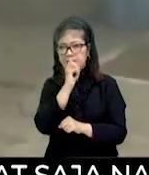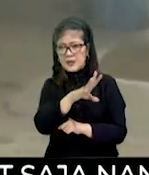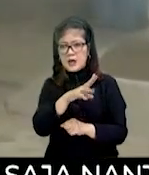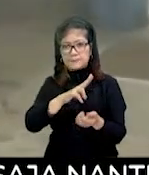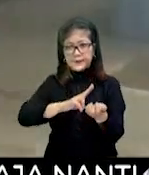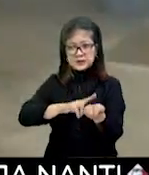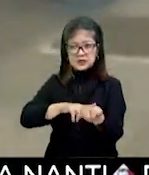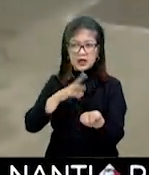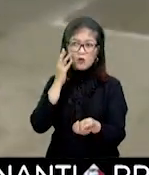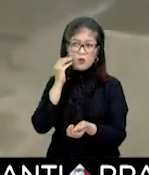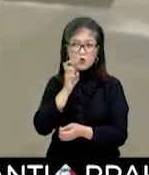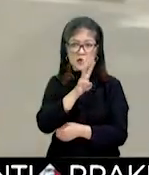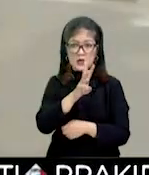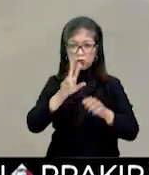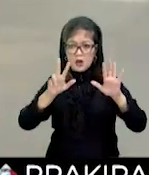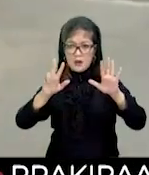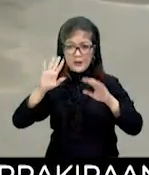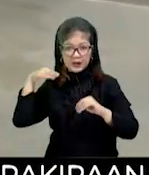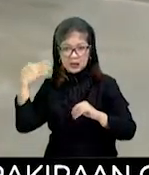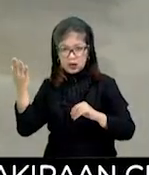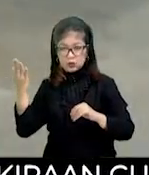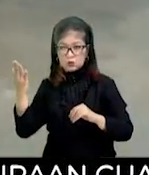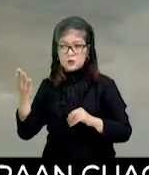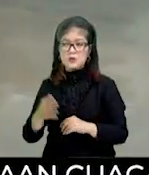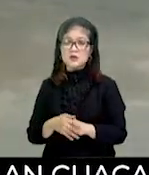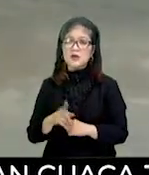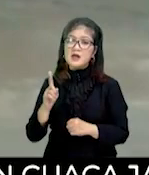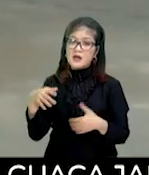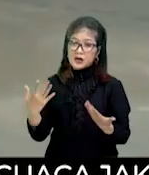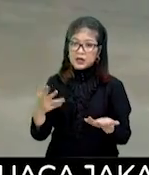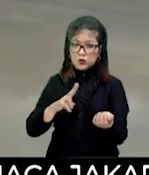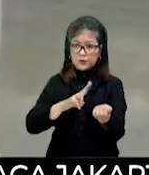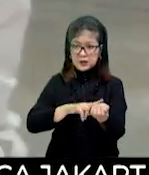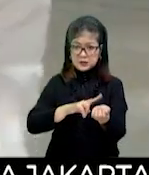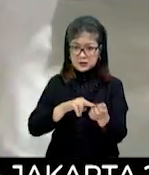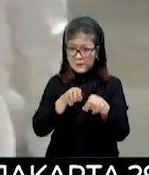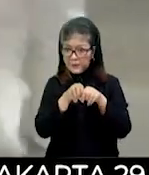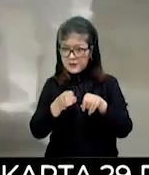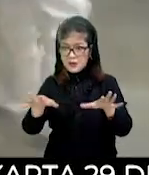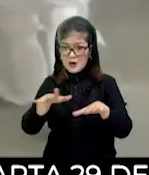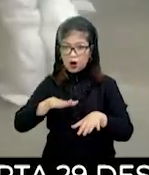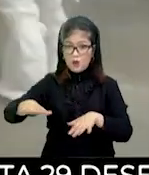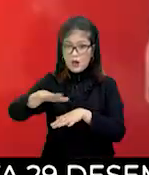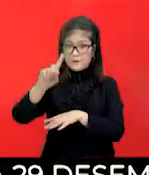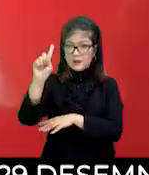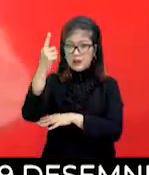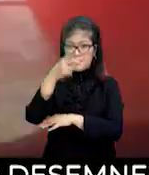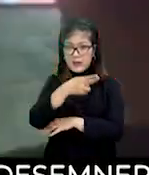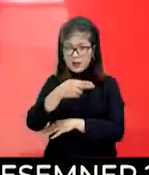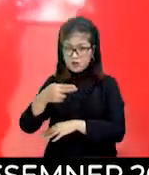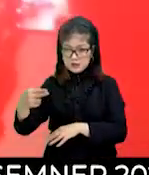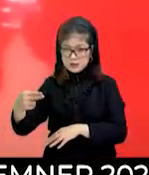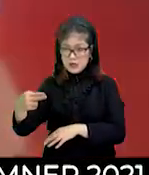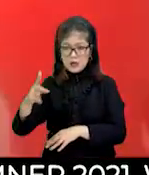38 tahun tersebut sebagai pasien Omikron transmisi lokal pertama di Indonesia. Pasangan suami istri tersebut berasal